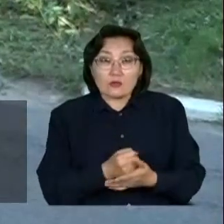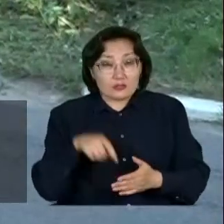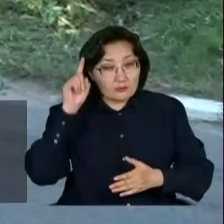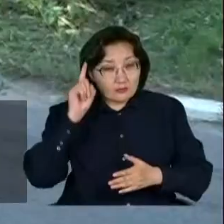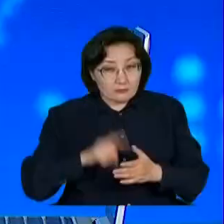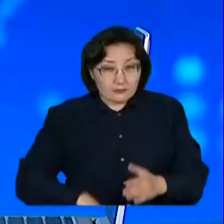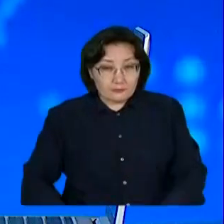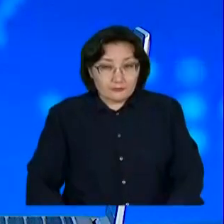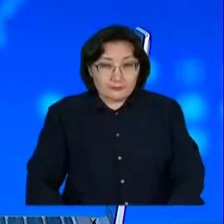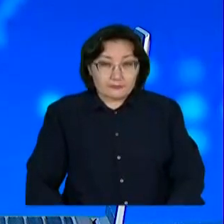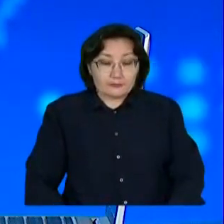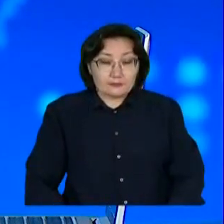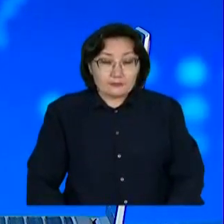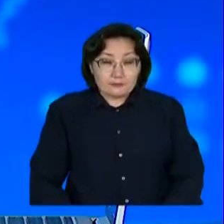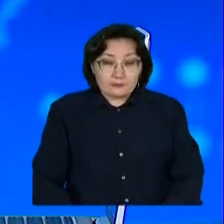үміттеміз.